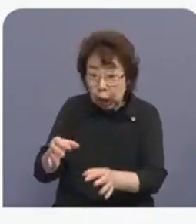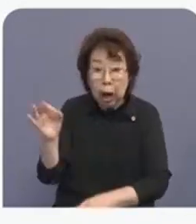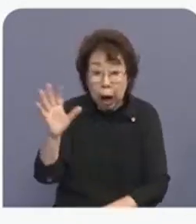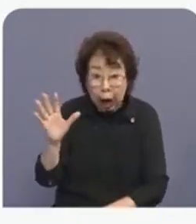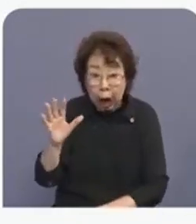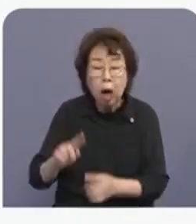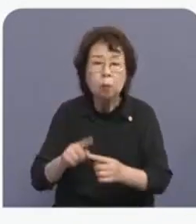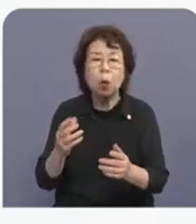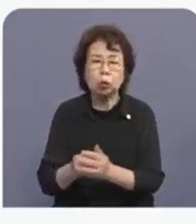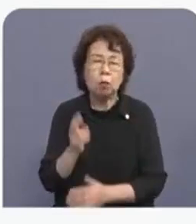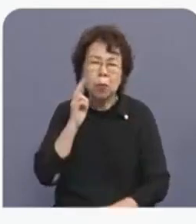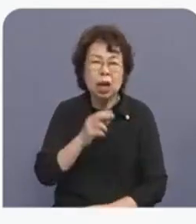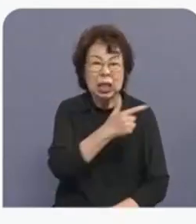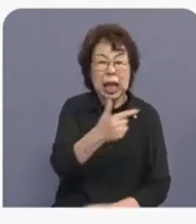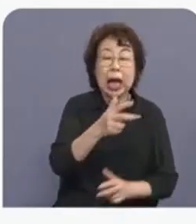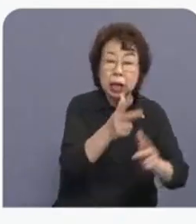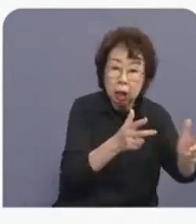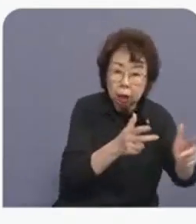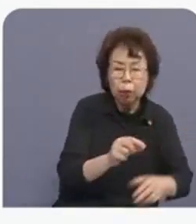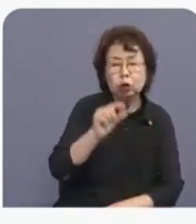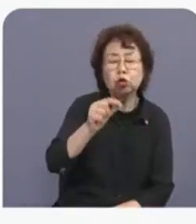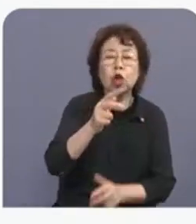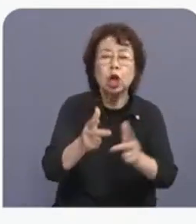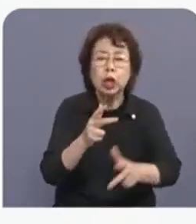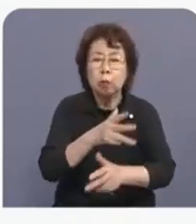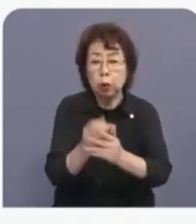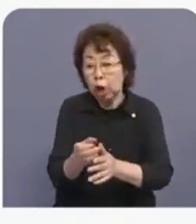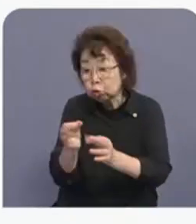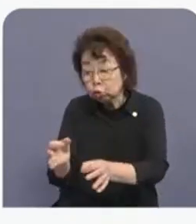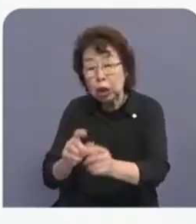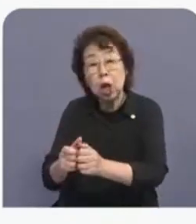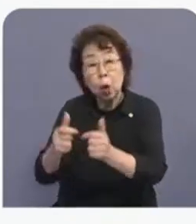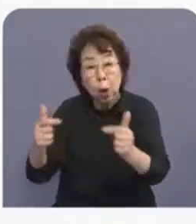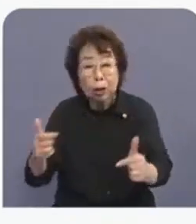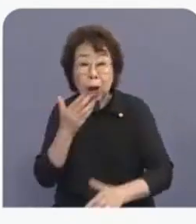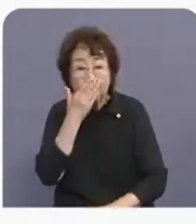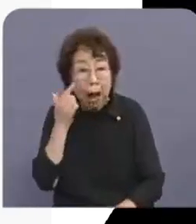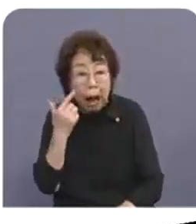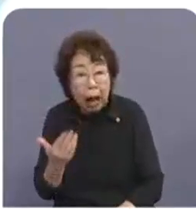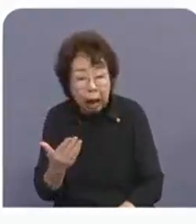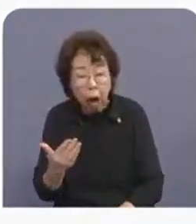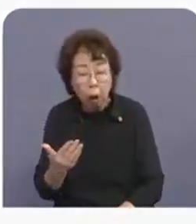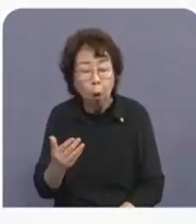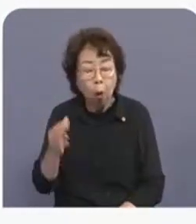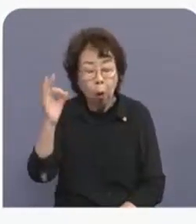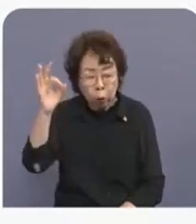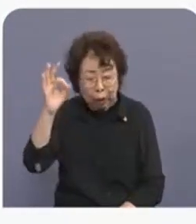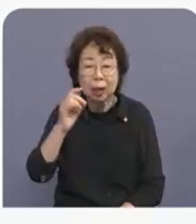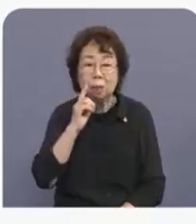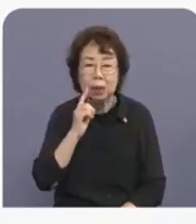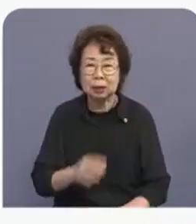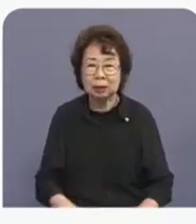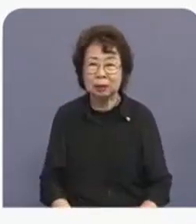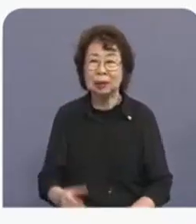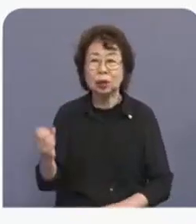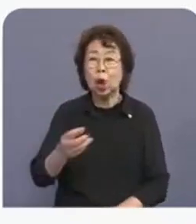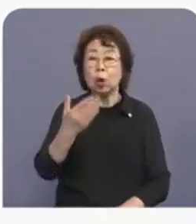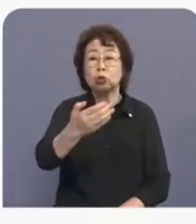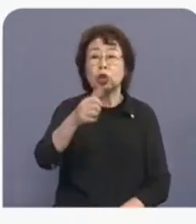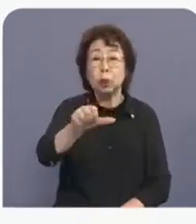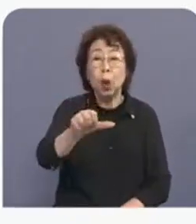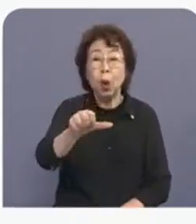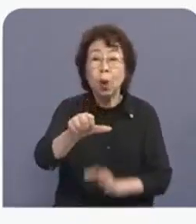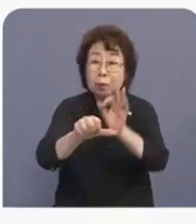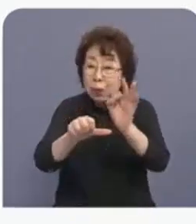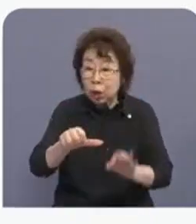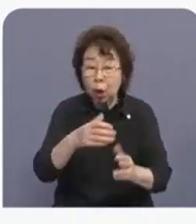도입이 대기업과 중견기업의 지방투자 확대로 이어질 것으로 내다봤습니다. 또 95.7%는